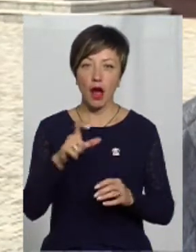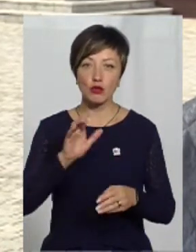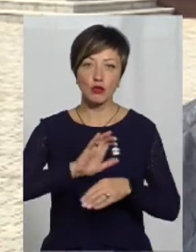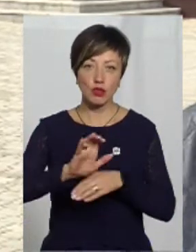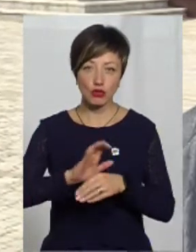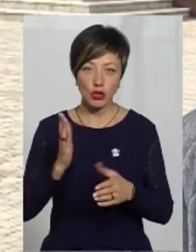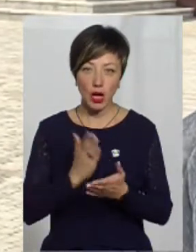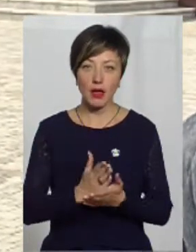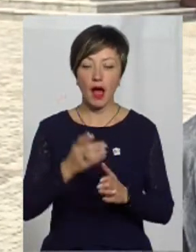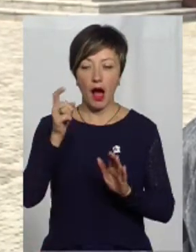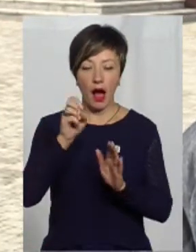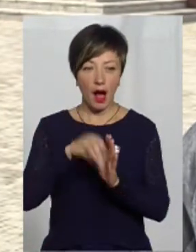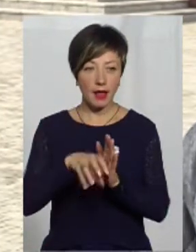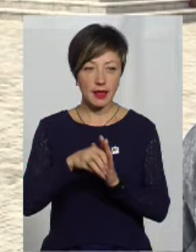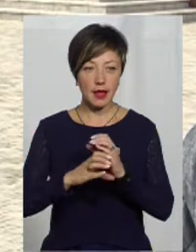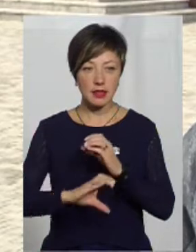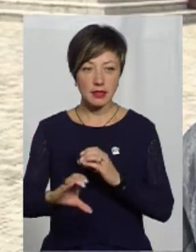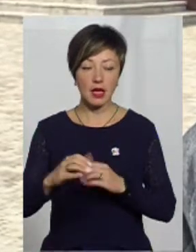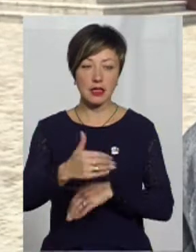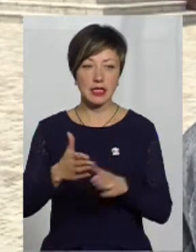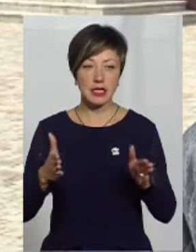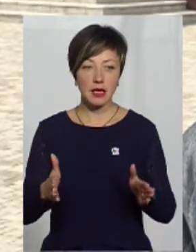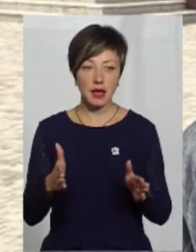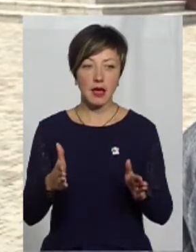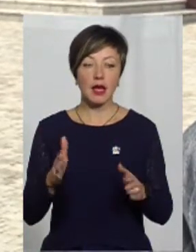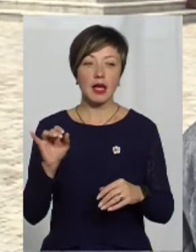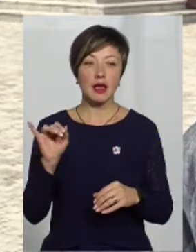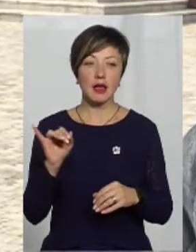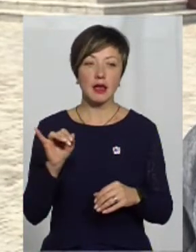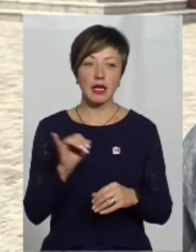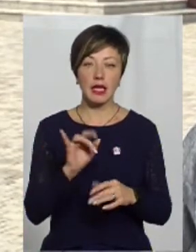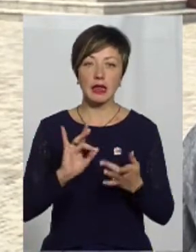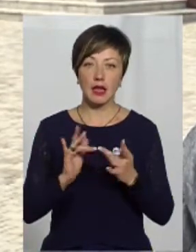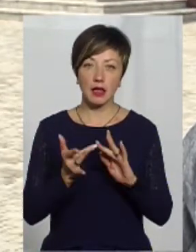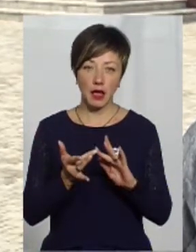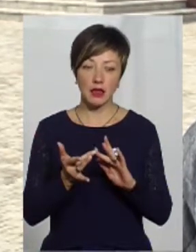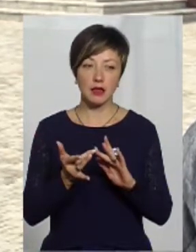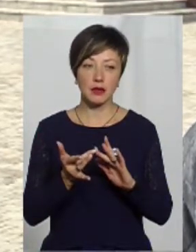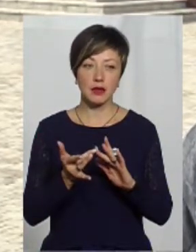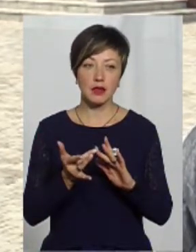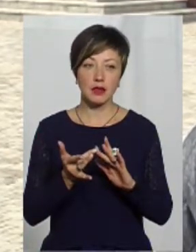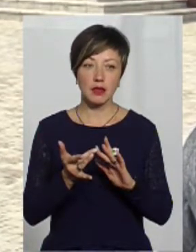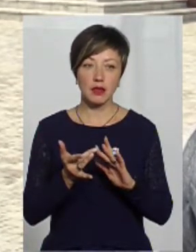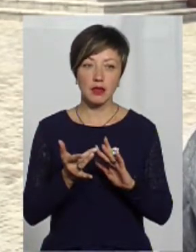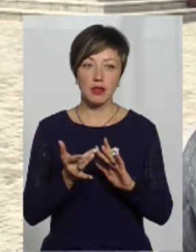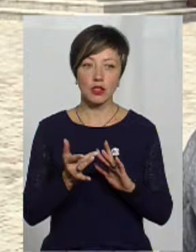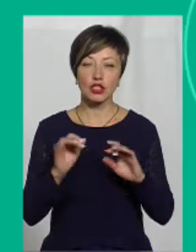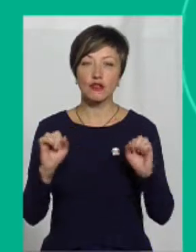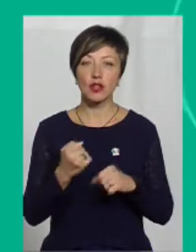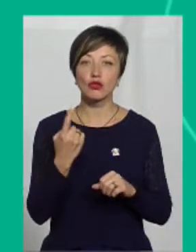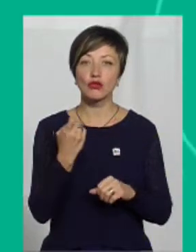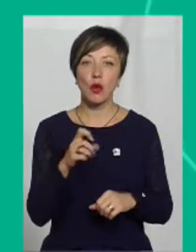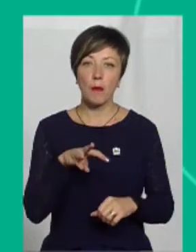електрогазопостачання, каналізація, септик і інтернет, оптоволокно швидкістю 100